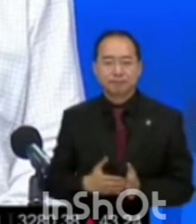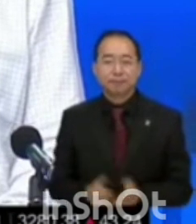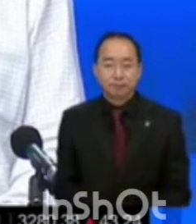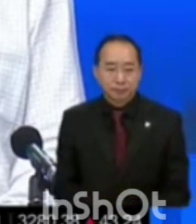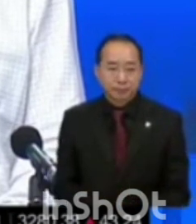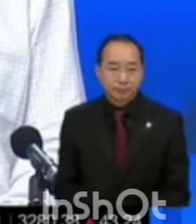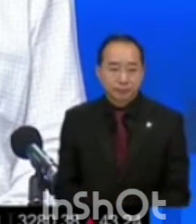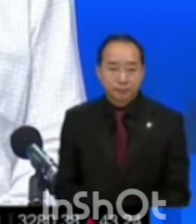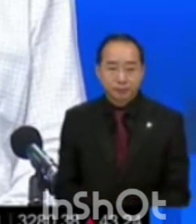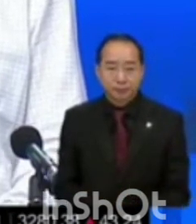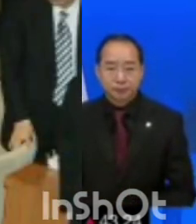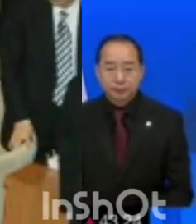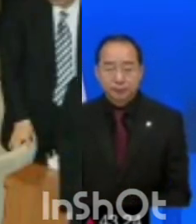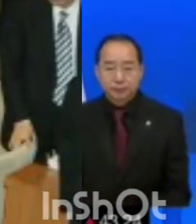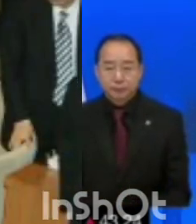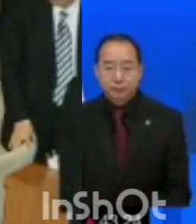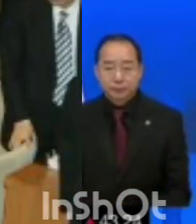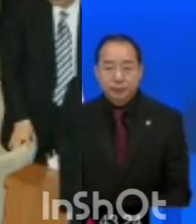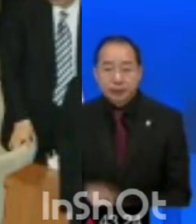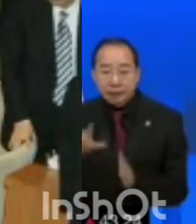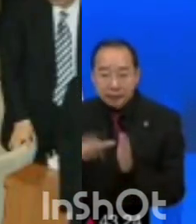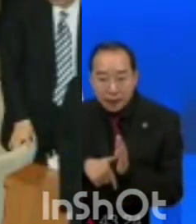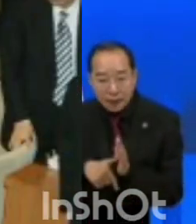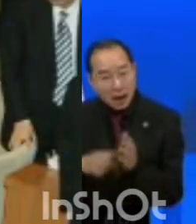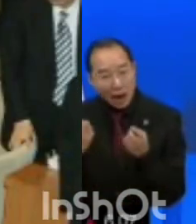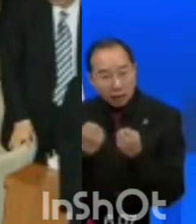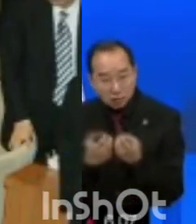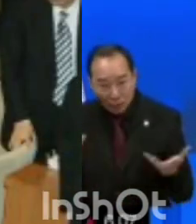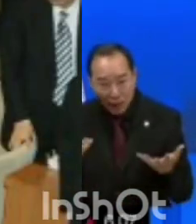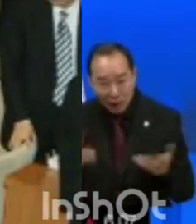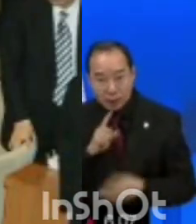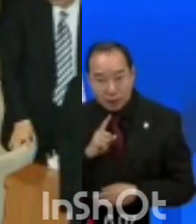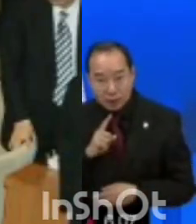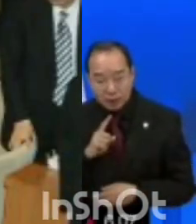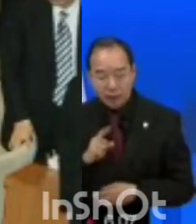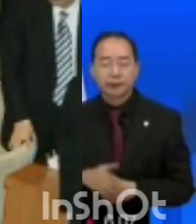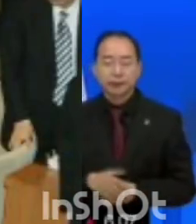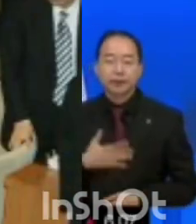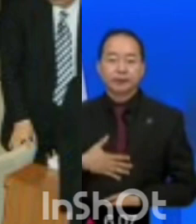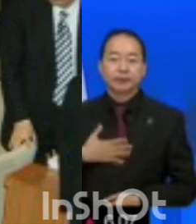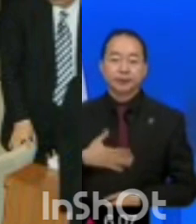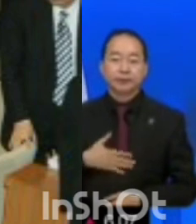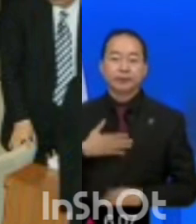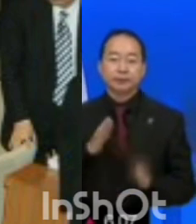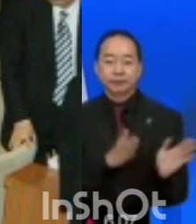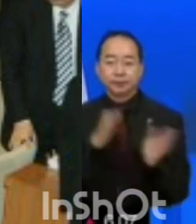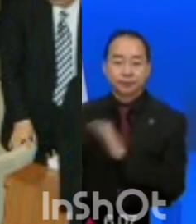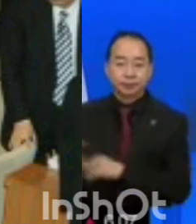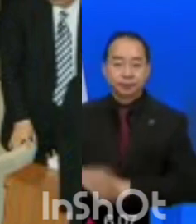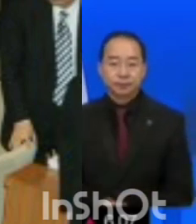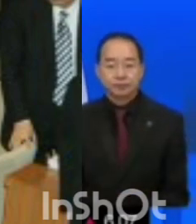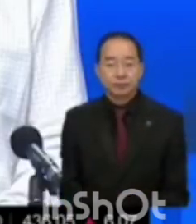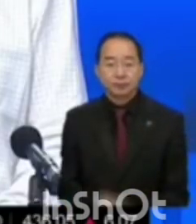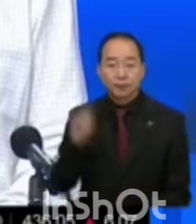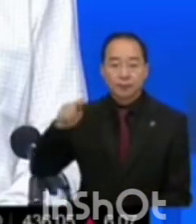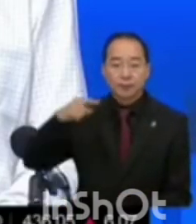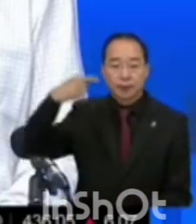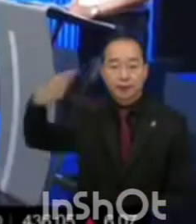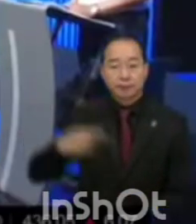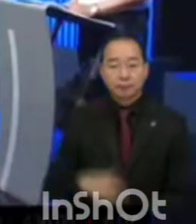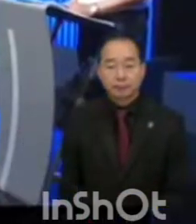뭐 그렇게 그때는 어쩔 수 없었다 이렇게 말씀하시는 것으로 이해를 하겠고요.